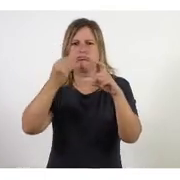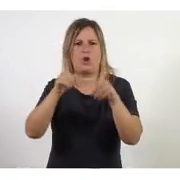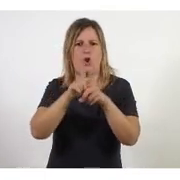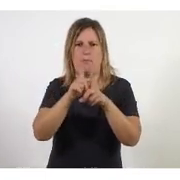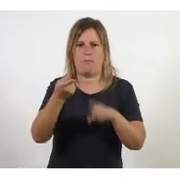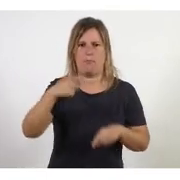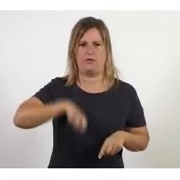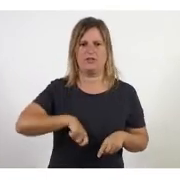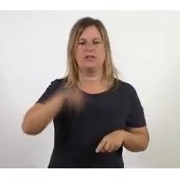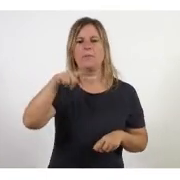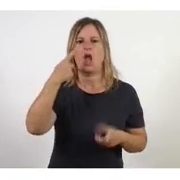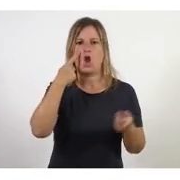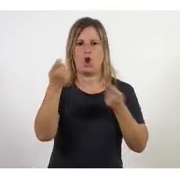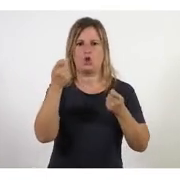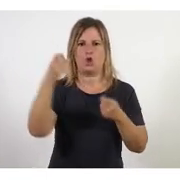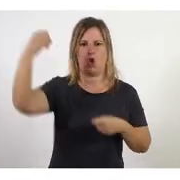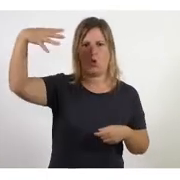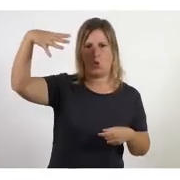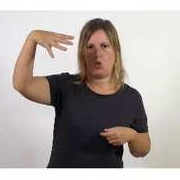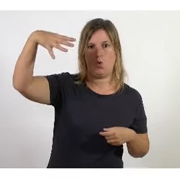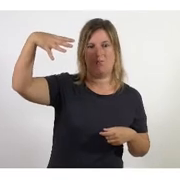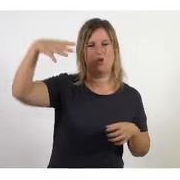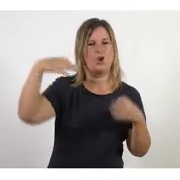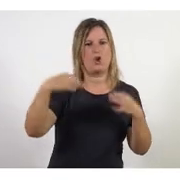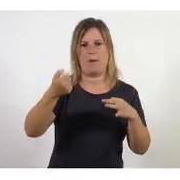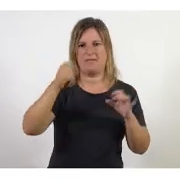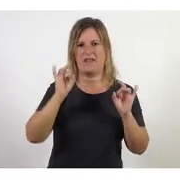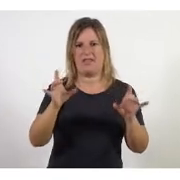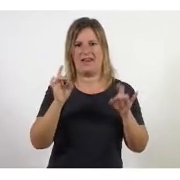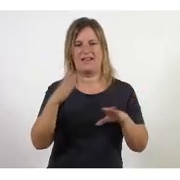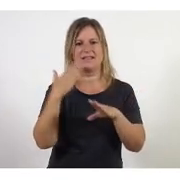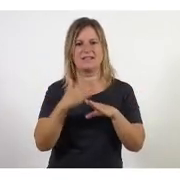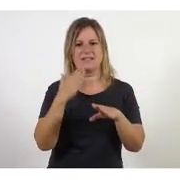Vigileu amb la llum és el punt més feble, col·loqueu-vos sempre